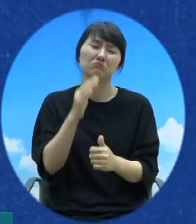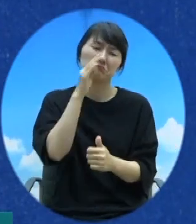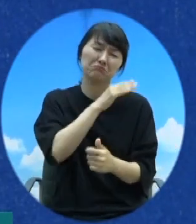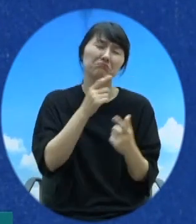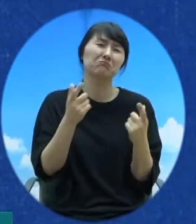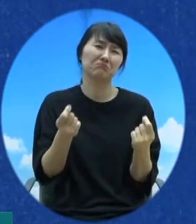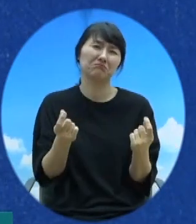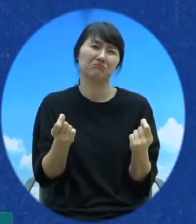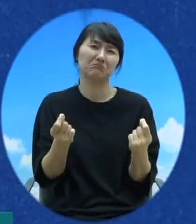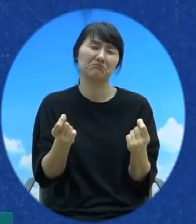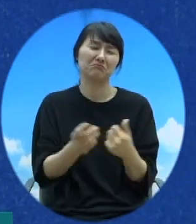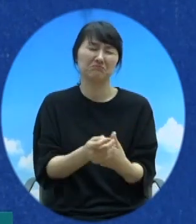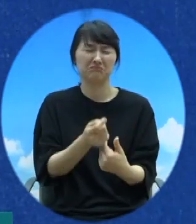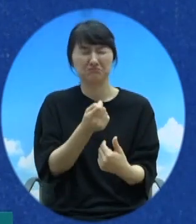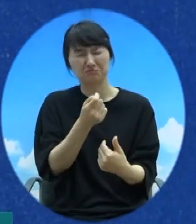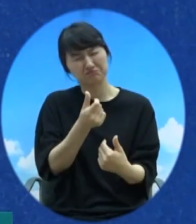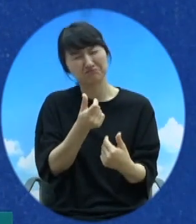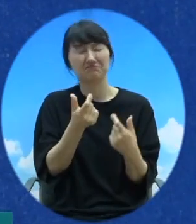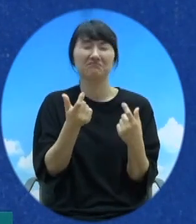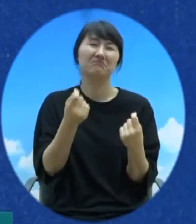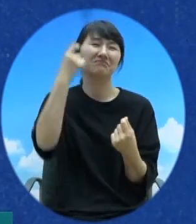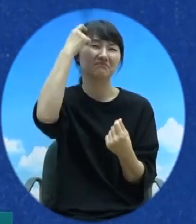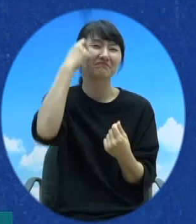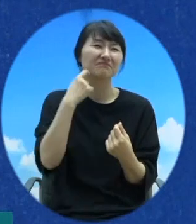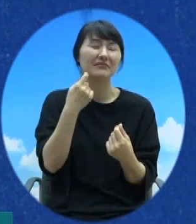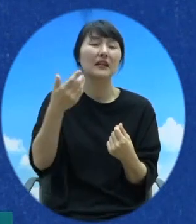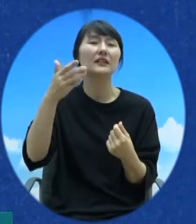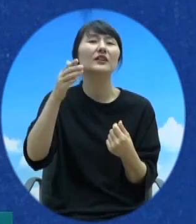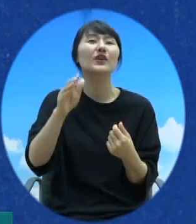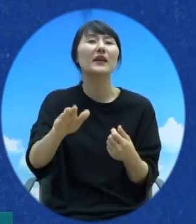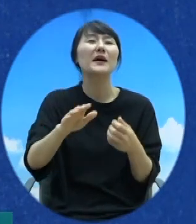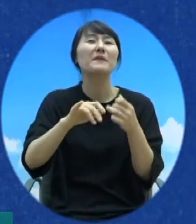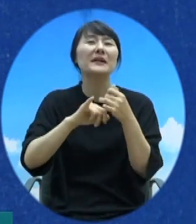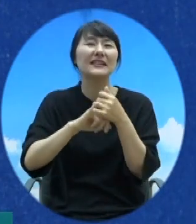보이고 작아 보여도 반드시